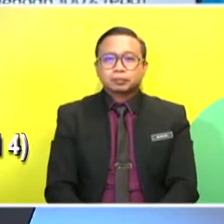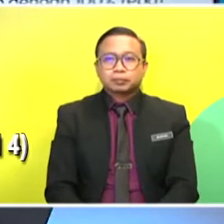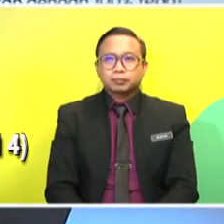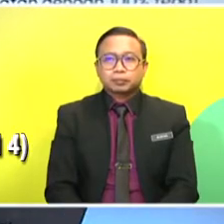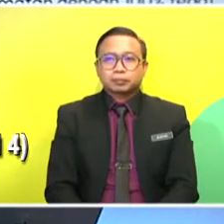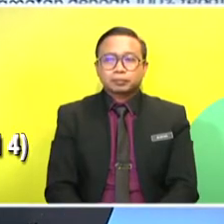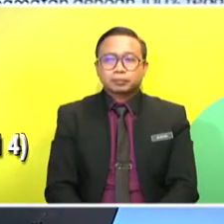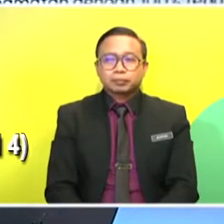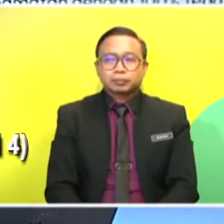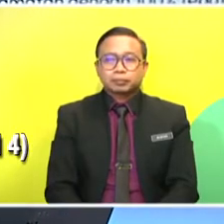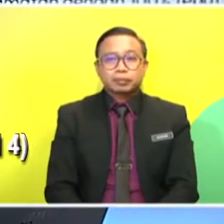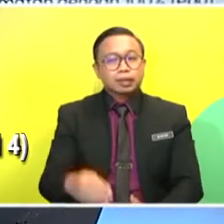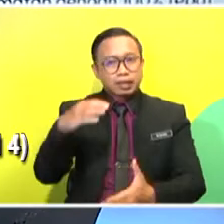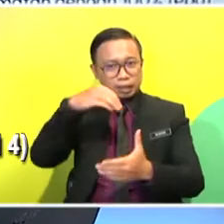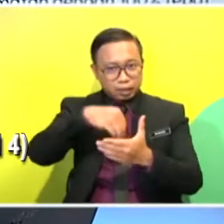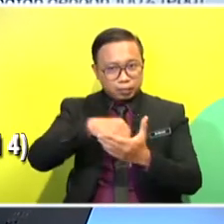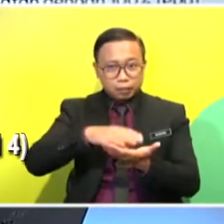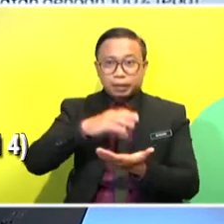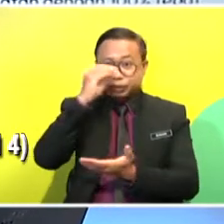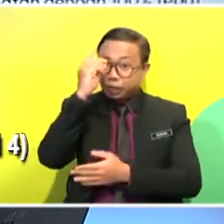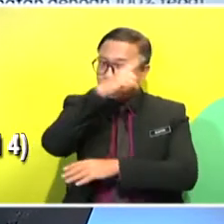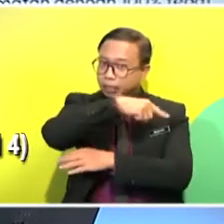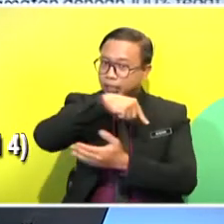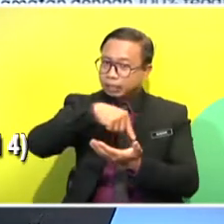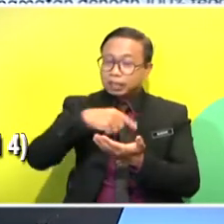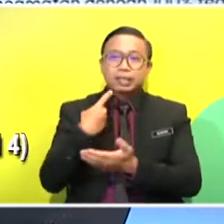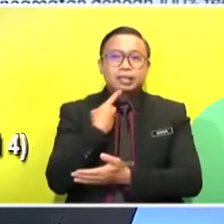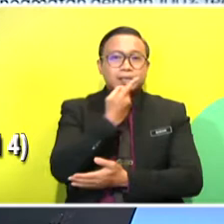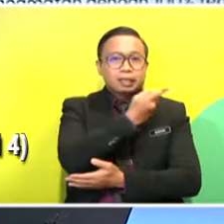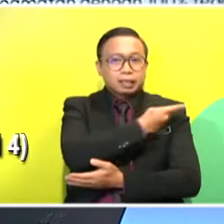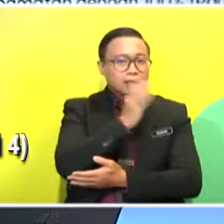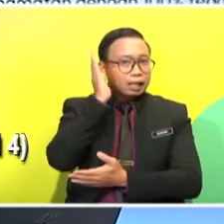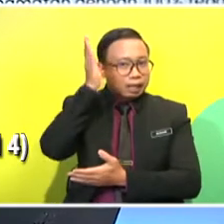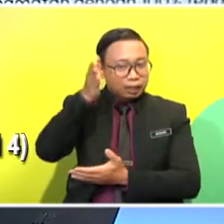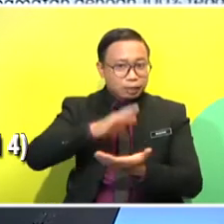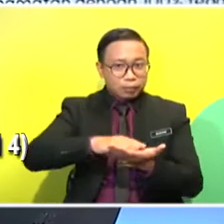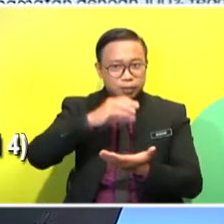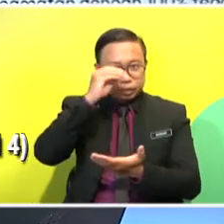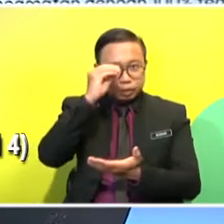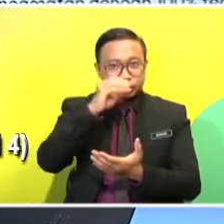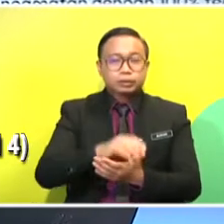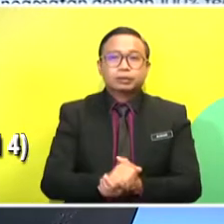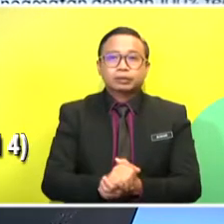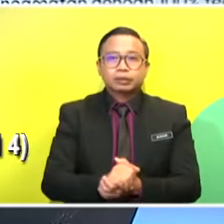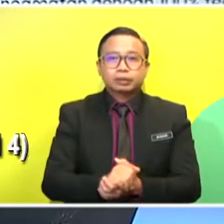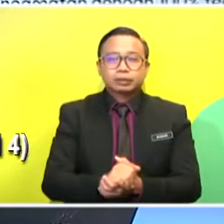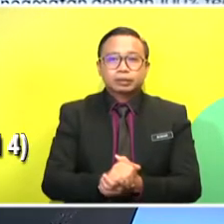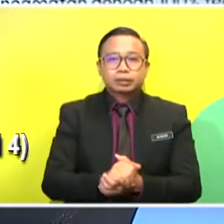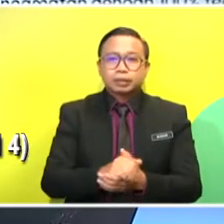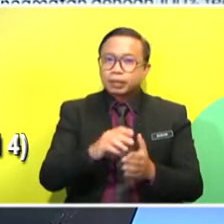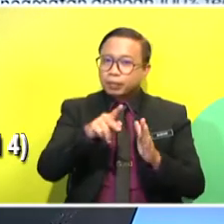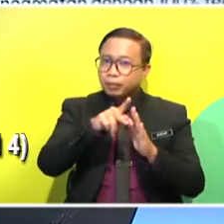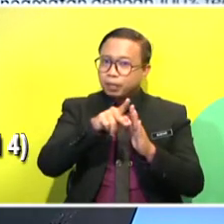Baik. Dalam kandungan pembelajaran kita pada hari ini, kita akan belajar standard kandungan dia iaitu peraturan di